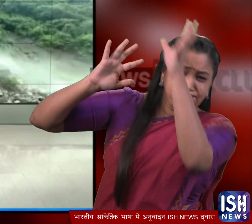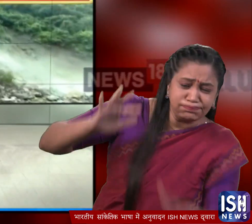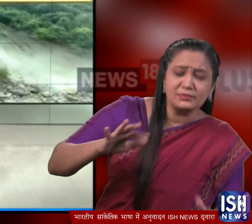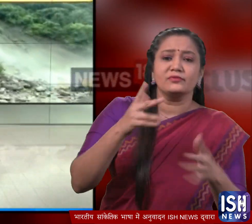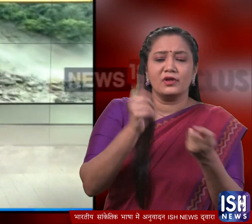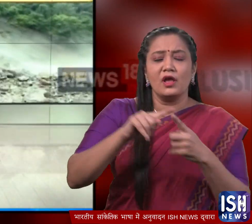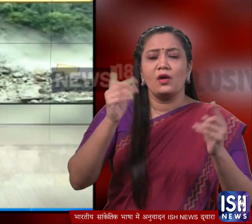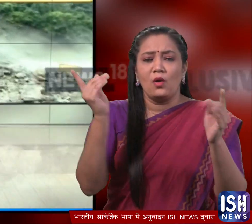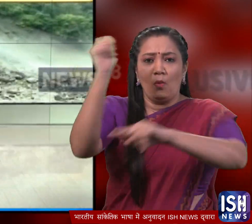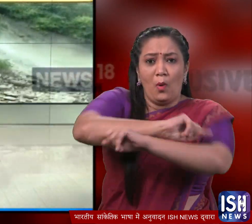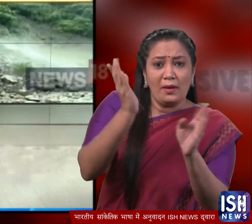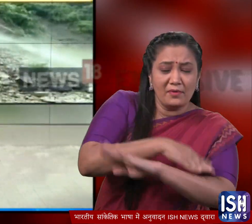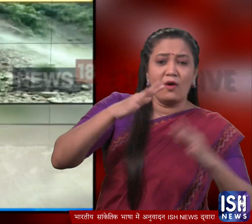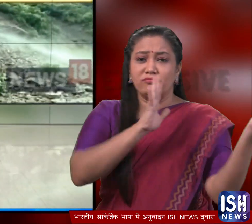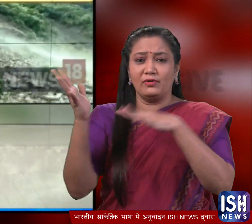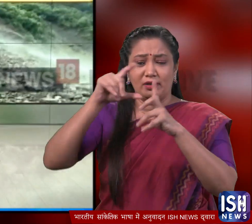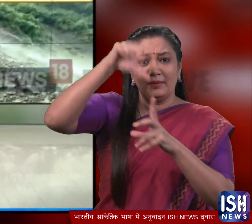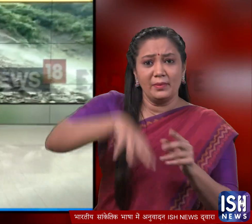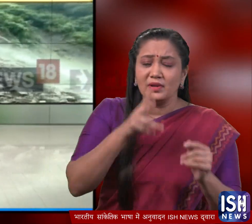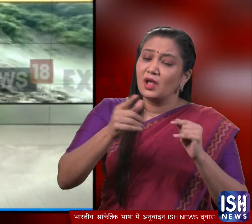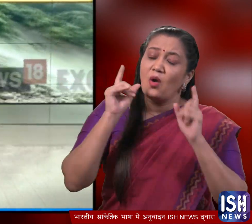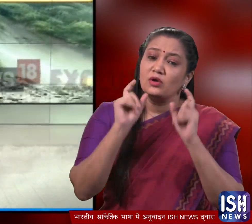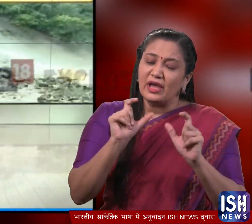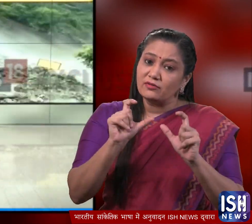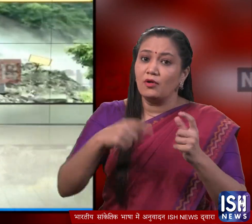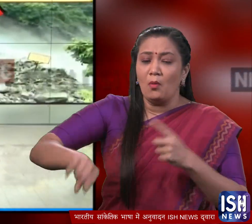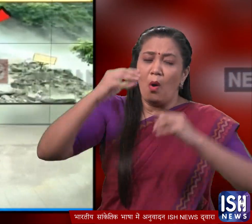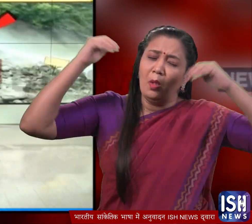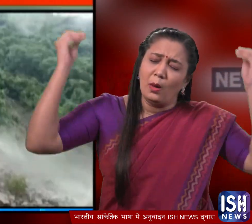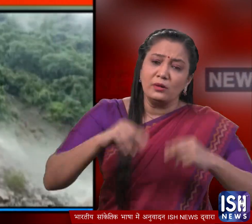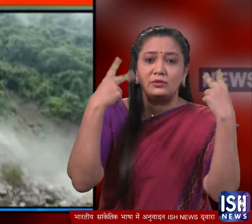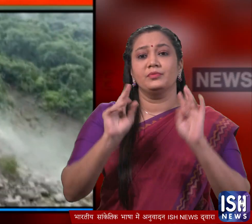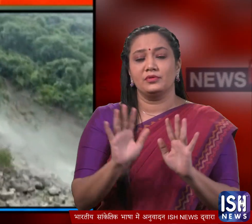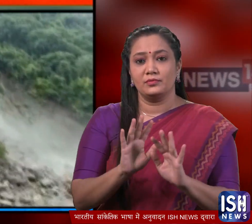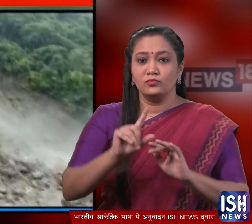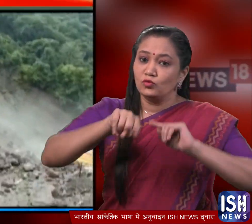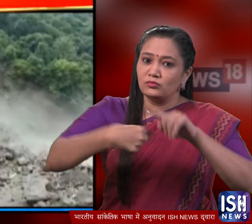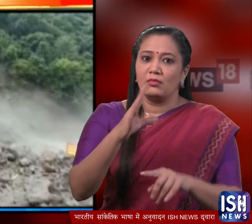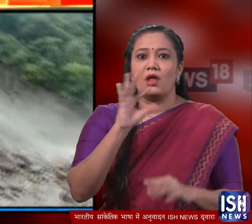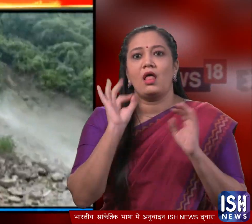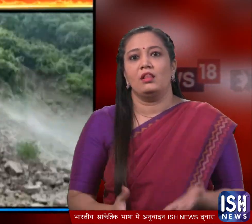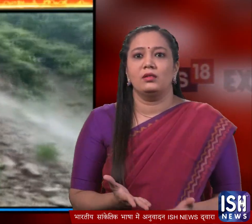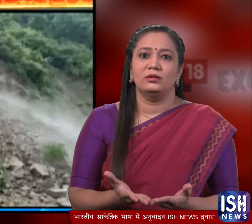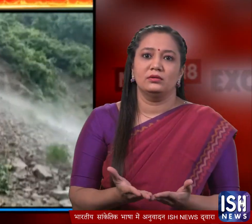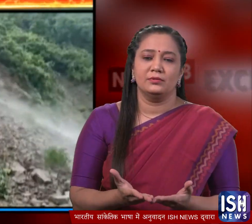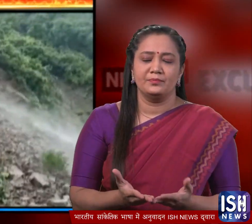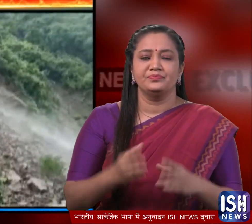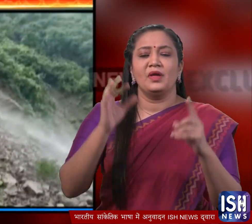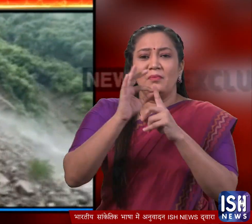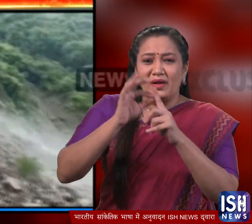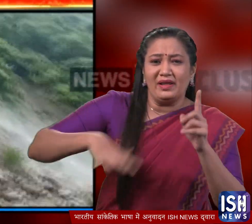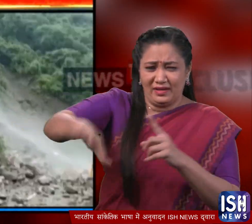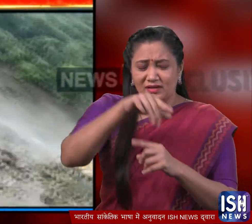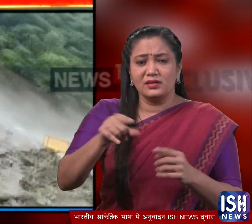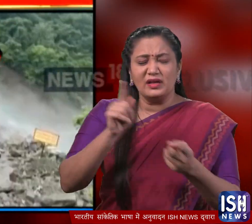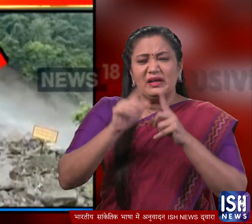गए। एक दिन पहले ही मौसम विभाग ने राज्य में भारी बारिश की चेतावनी जारी की थी, जो अगले दिन सही साबित हुई। राज्य के पौड़ी से